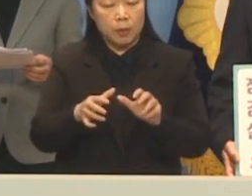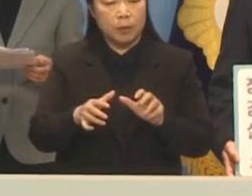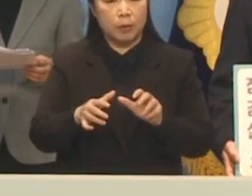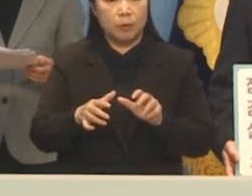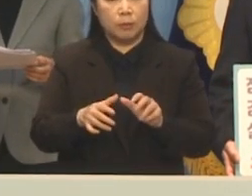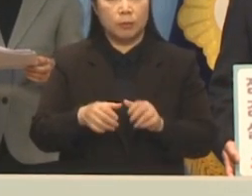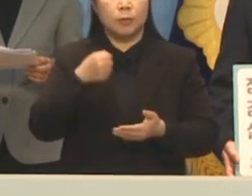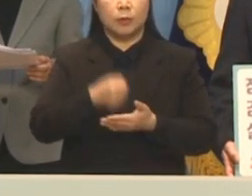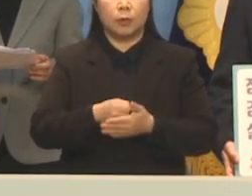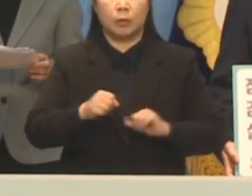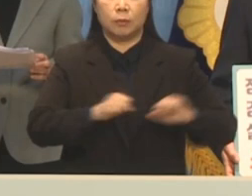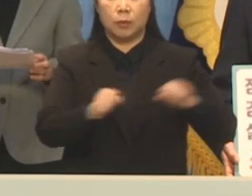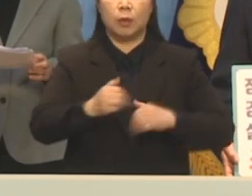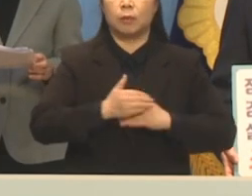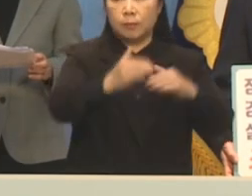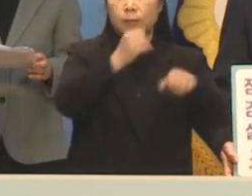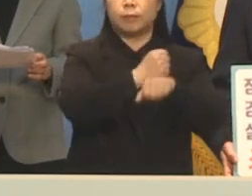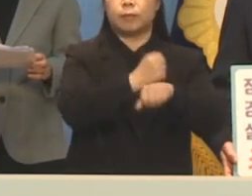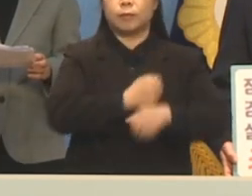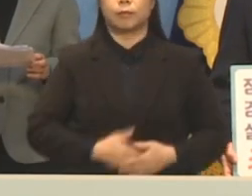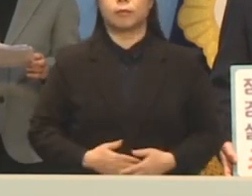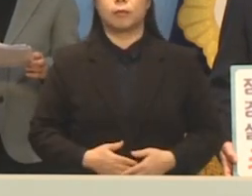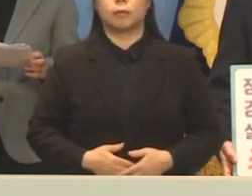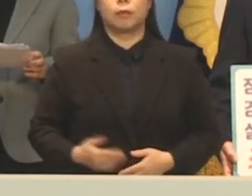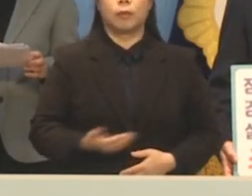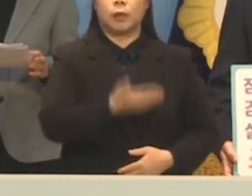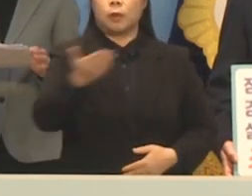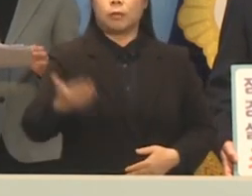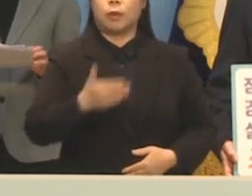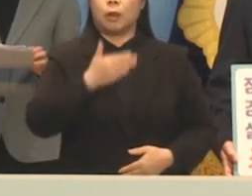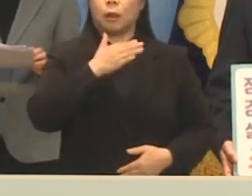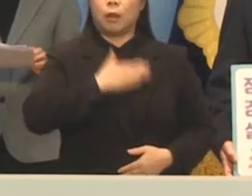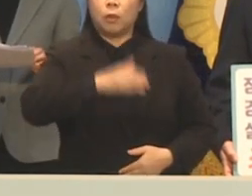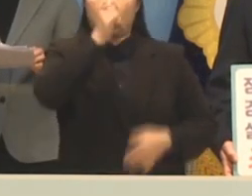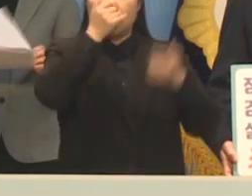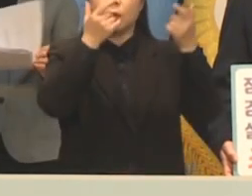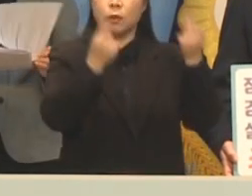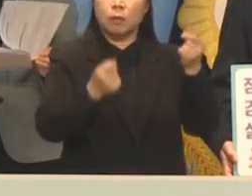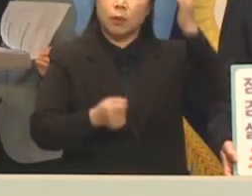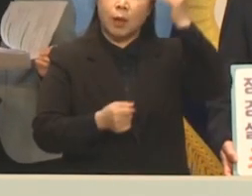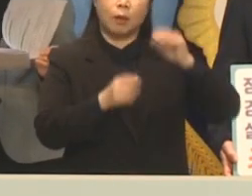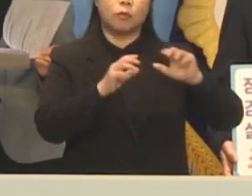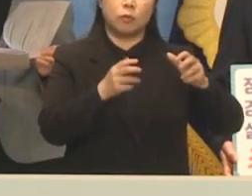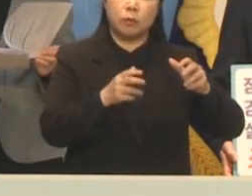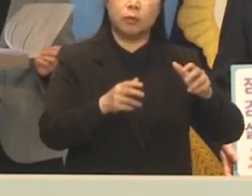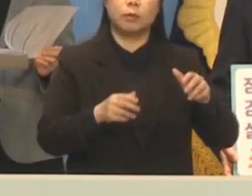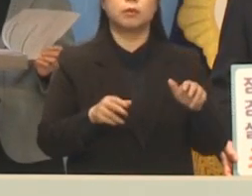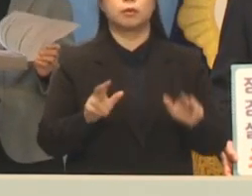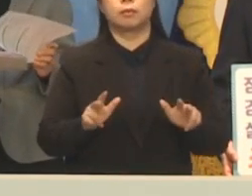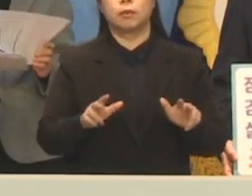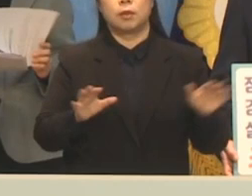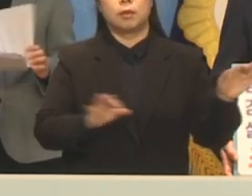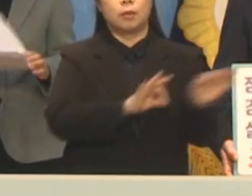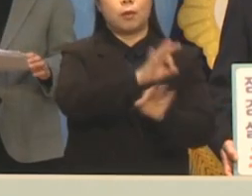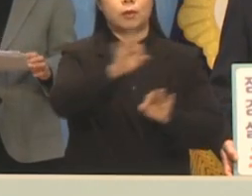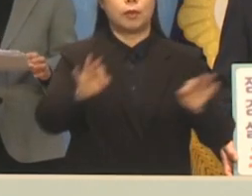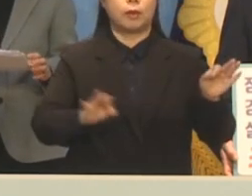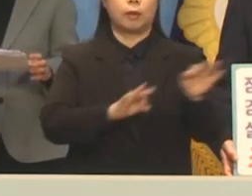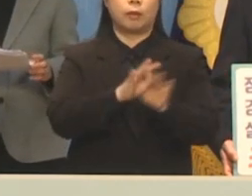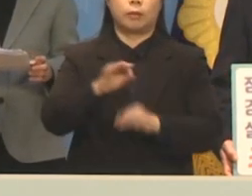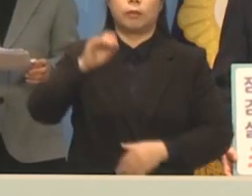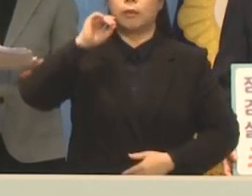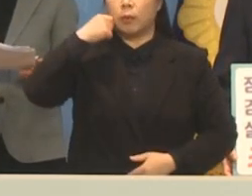이루어지게 되었습니다. 여러분 알고 계시는 바와 같이 대한민국은 지금 경제적으로 매우